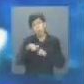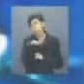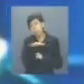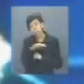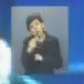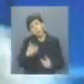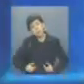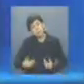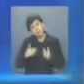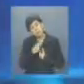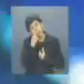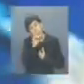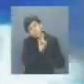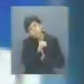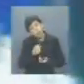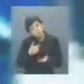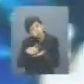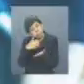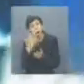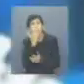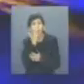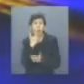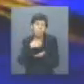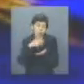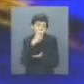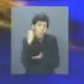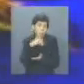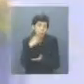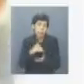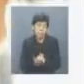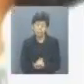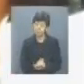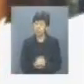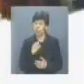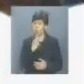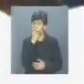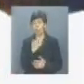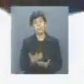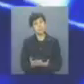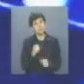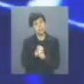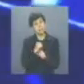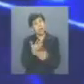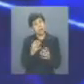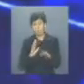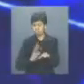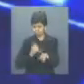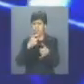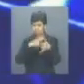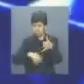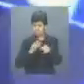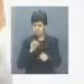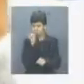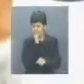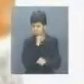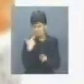วิตด้านลบที่ได้ถูกนำเสนอผ่านสื่อครั้งแล้วครั้งเล่าแต่สิ่งเหล่านี้ก็ไม่สามารถบดบังความสามารถในการเป็นนักร้อง